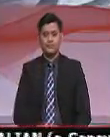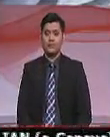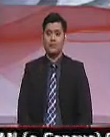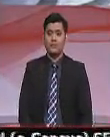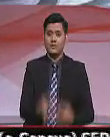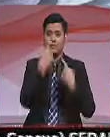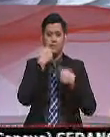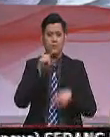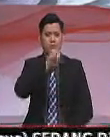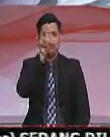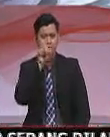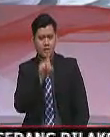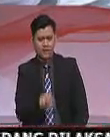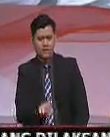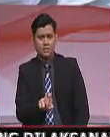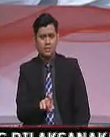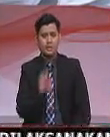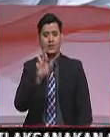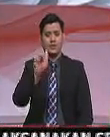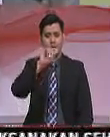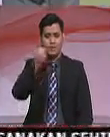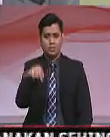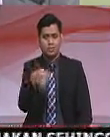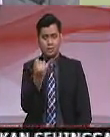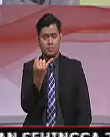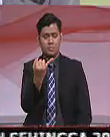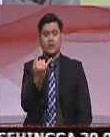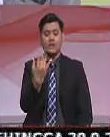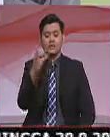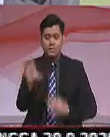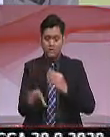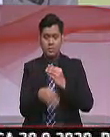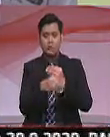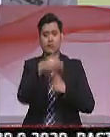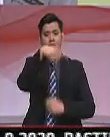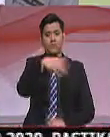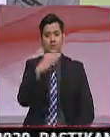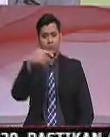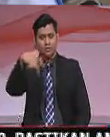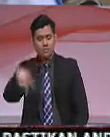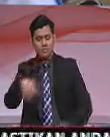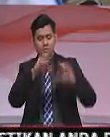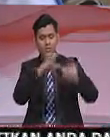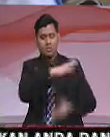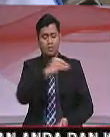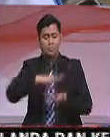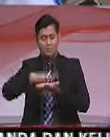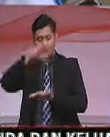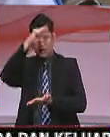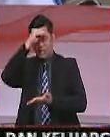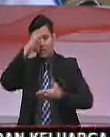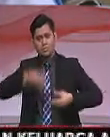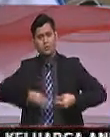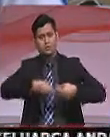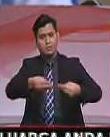Beliau menjawab pertanyaan Senator Raj Muni Sabu. Tambahnya, buat masa ini PDP dilaksanakan melalui serahan